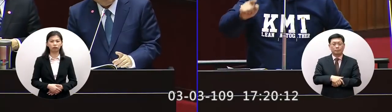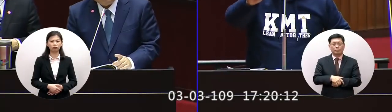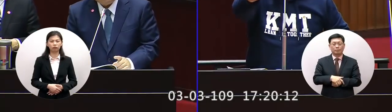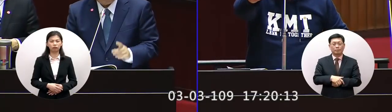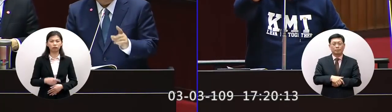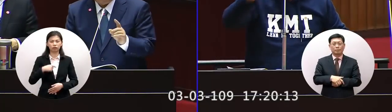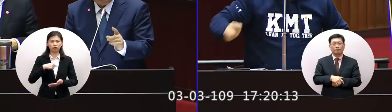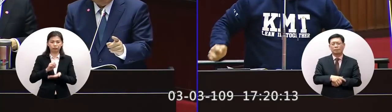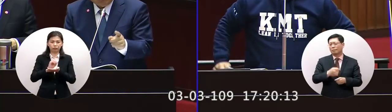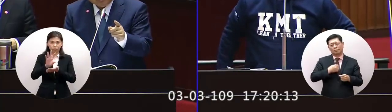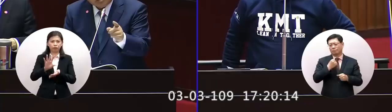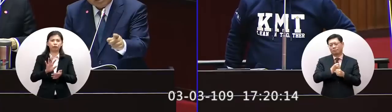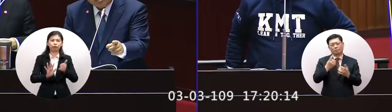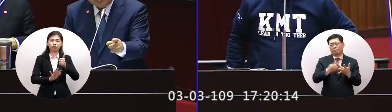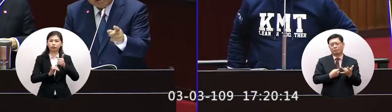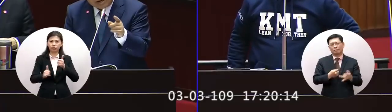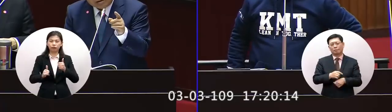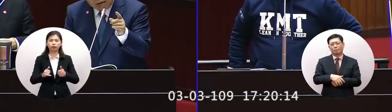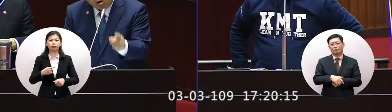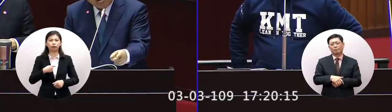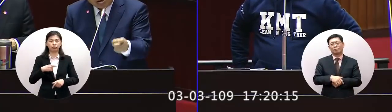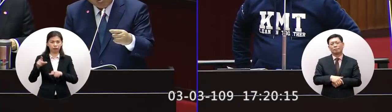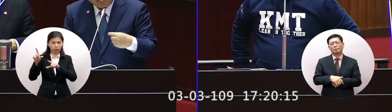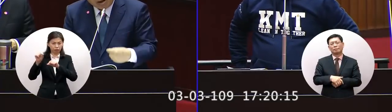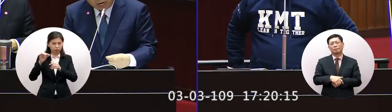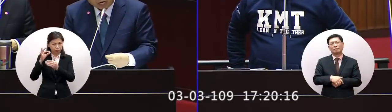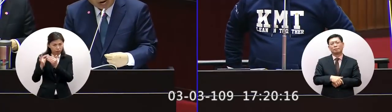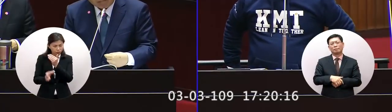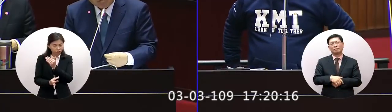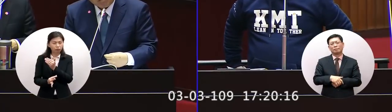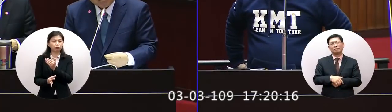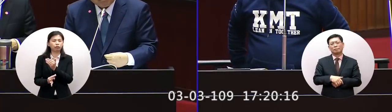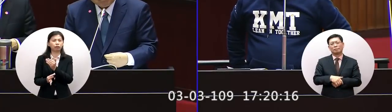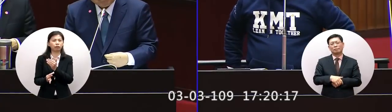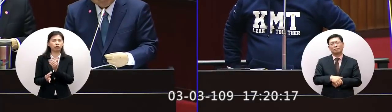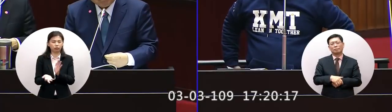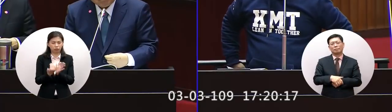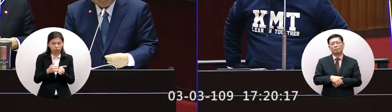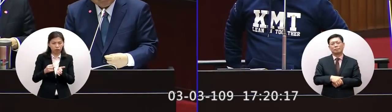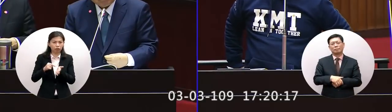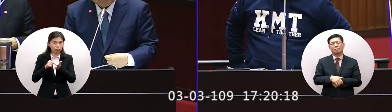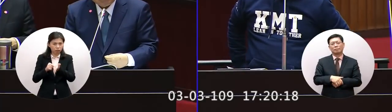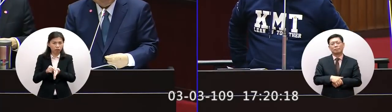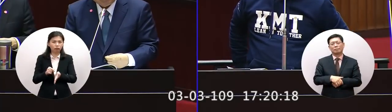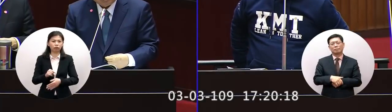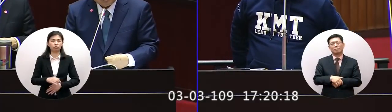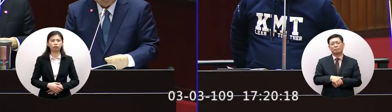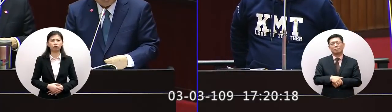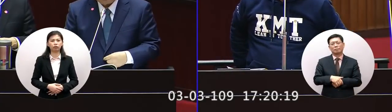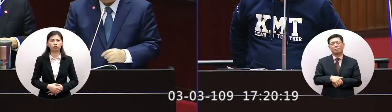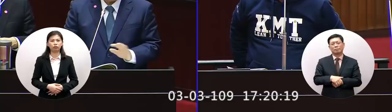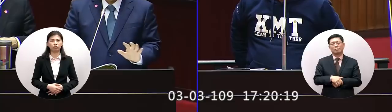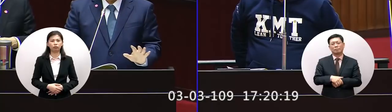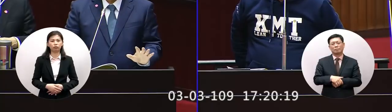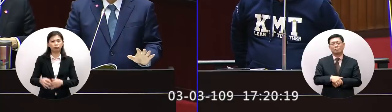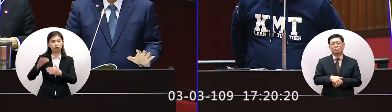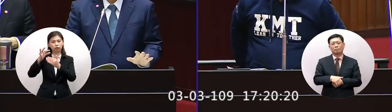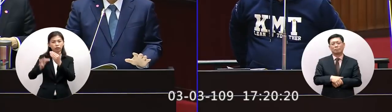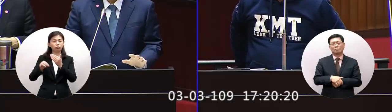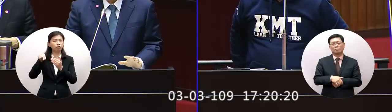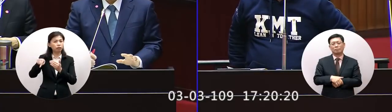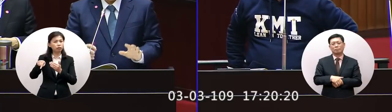跟那委员报告一下。 这么搞了？ 我是根据这个条例而编预算。 啊，条例上面有鬼？我问你。 条